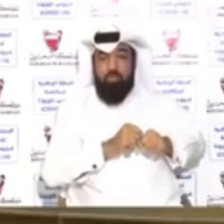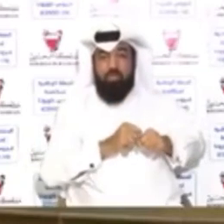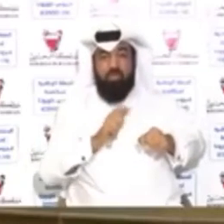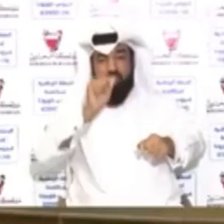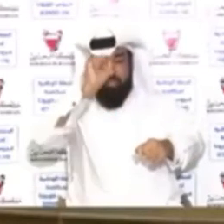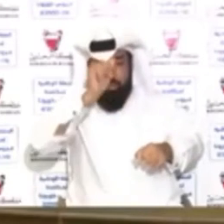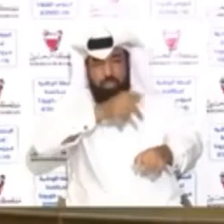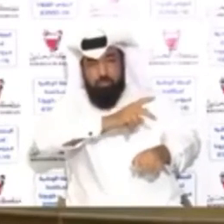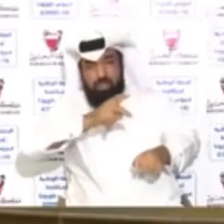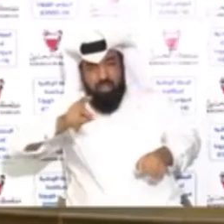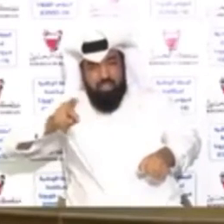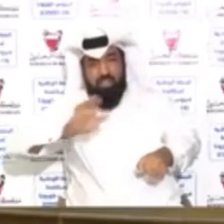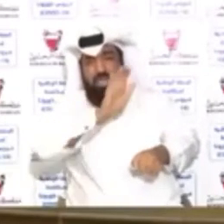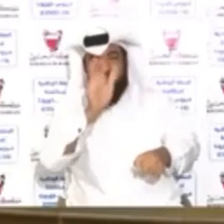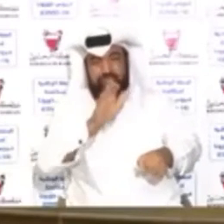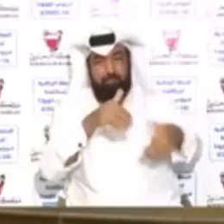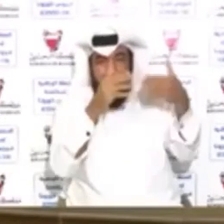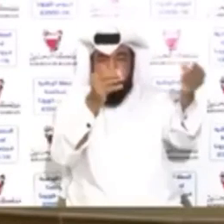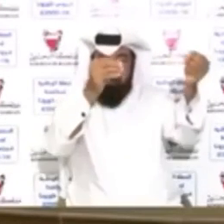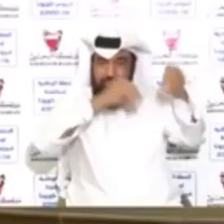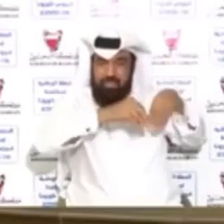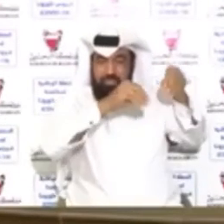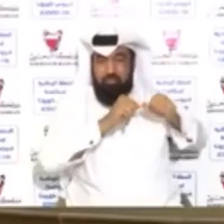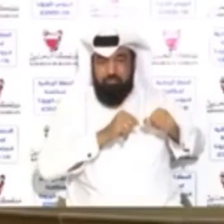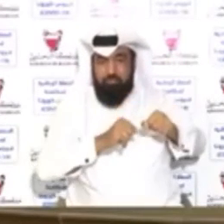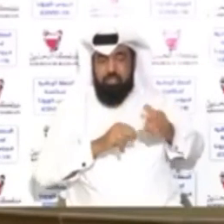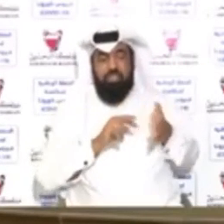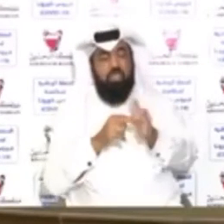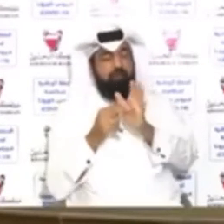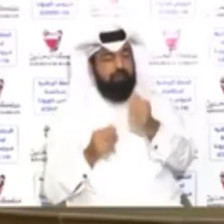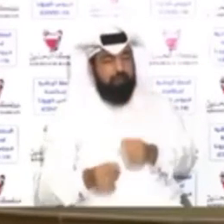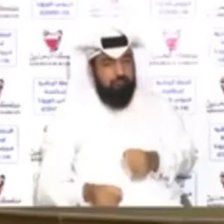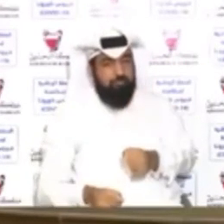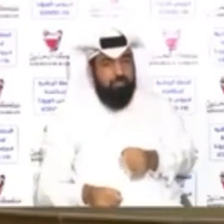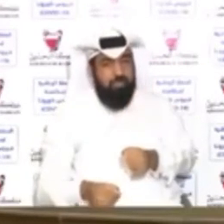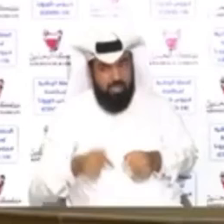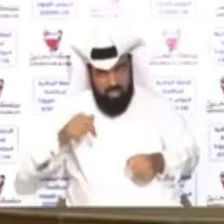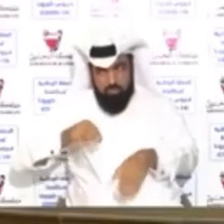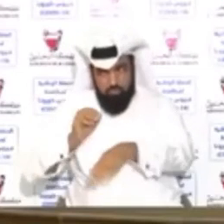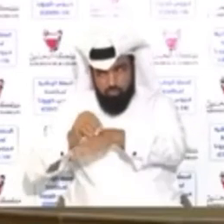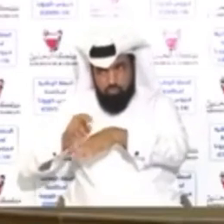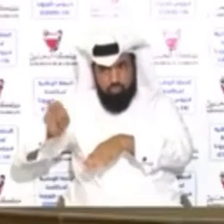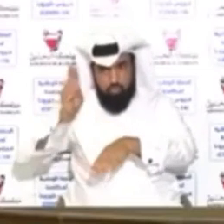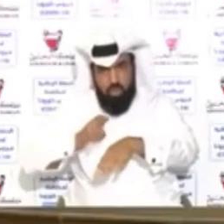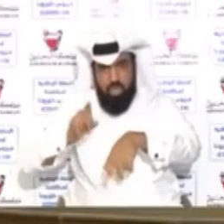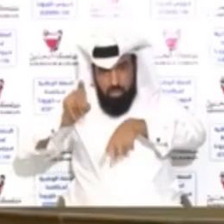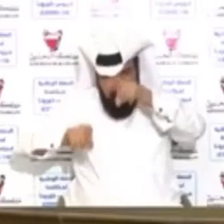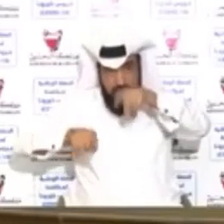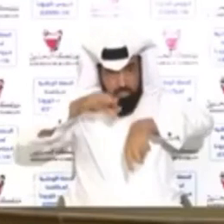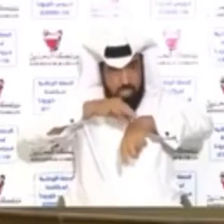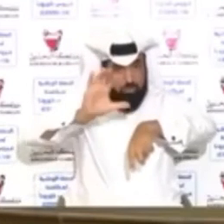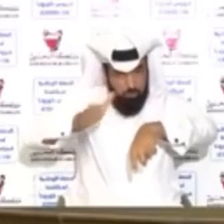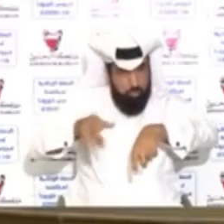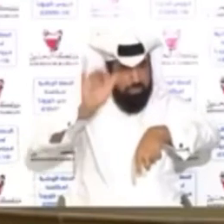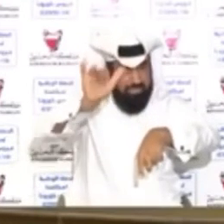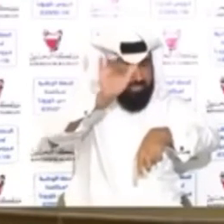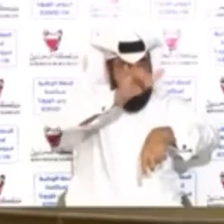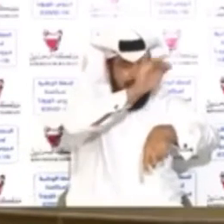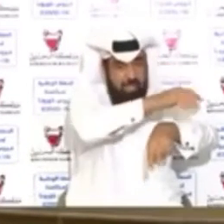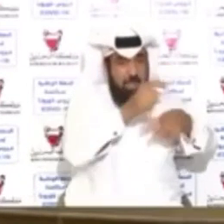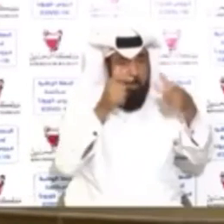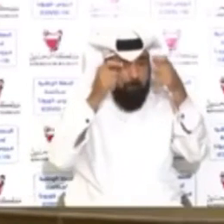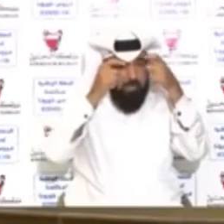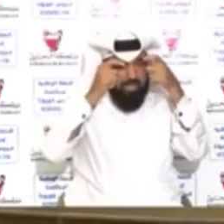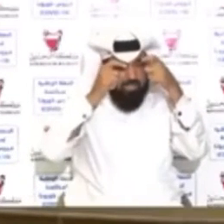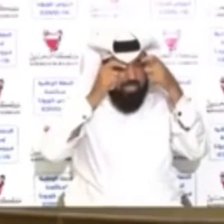حالات لعمالة وافدة وأخرى مواطنين، فهل هذا يعني أن هناك حالات قائمة مجهولة العدوى، مجهولة مصدر